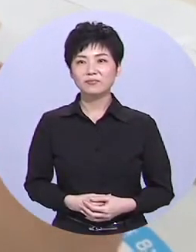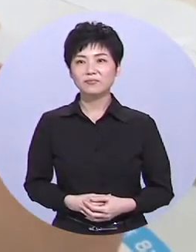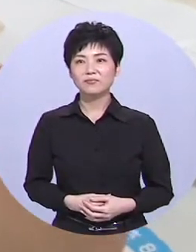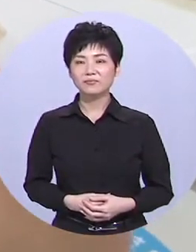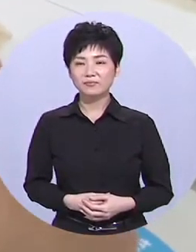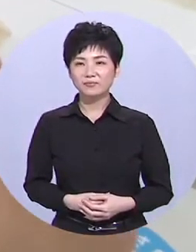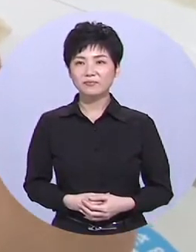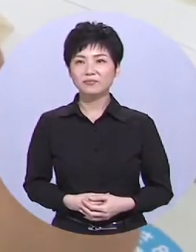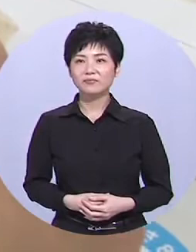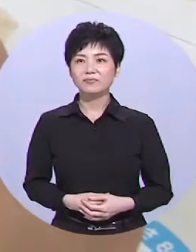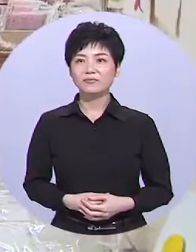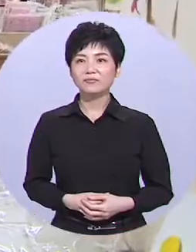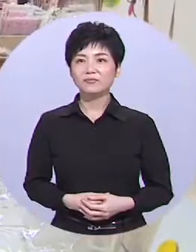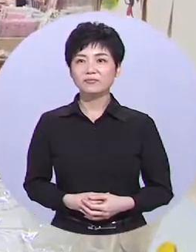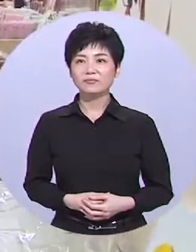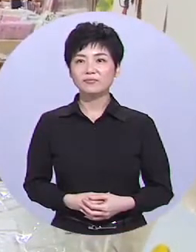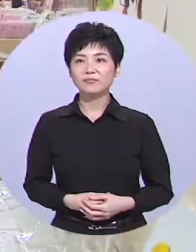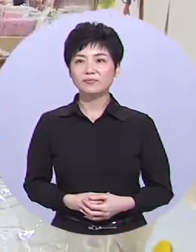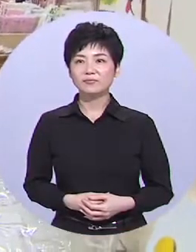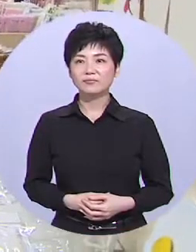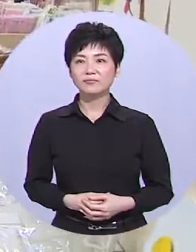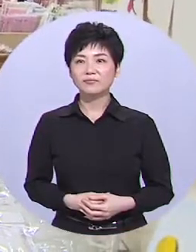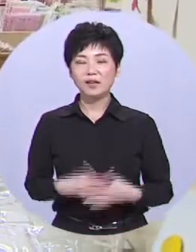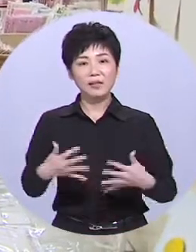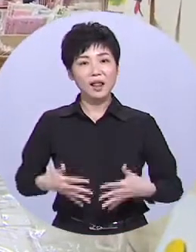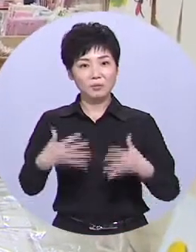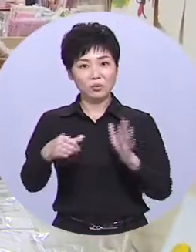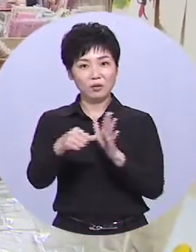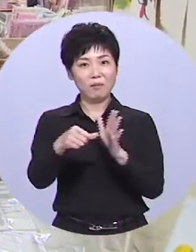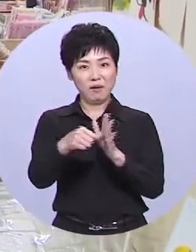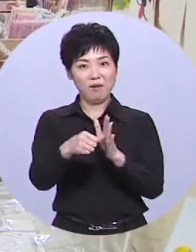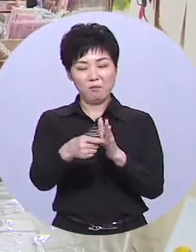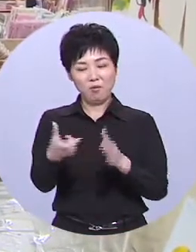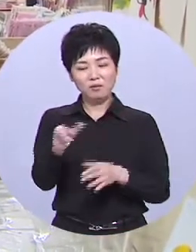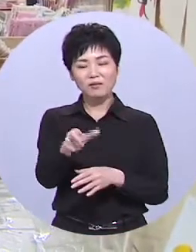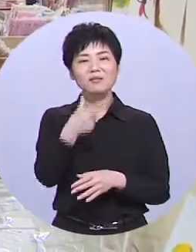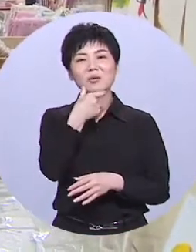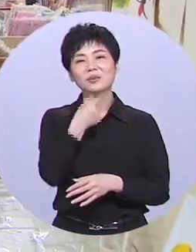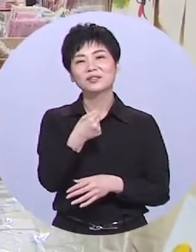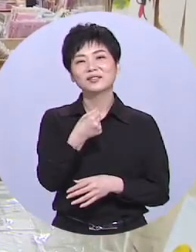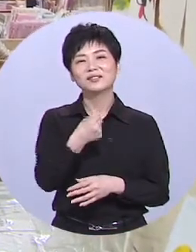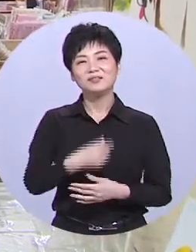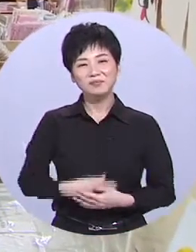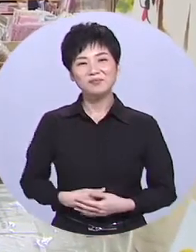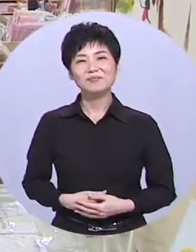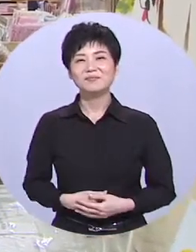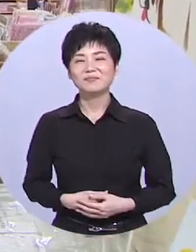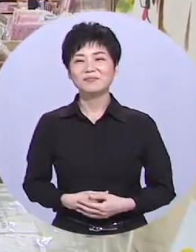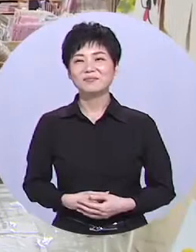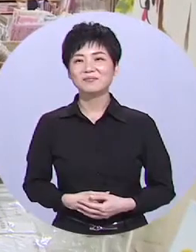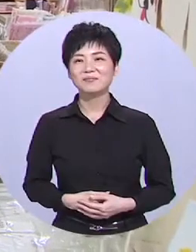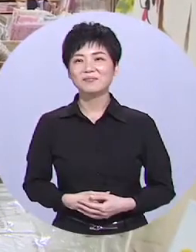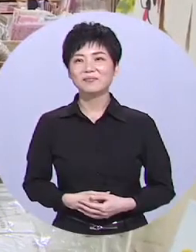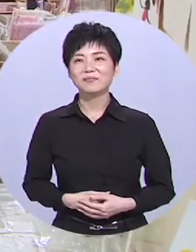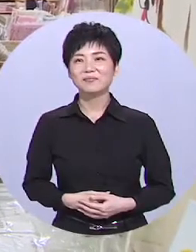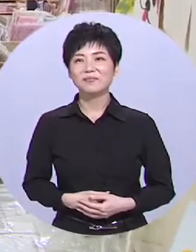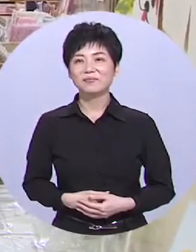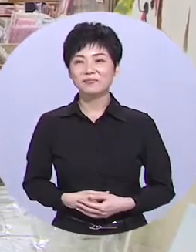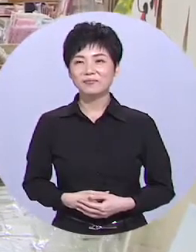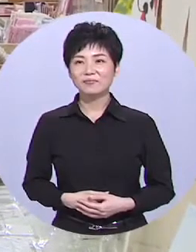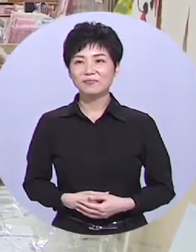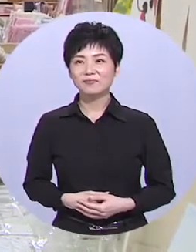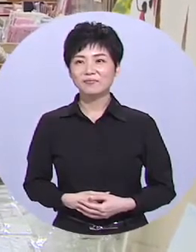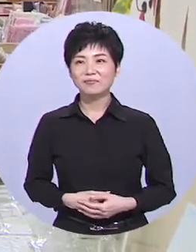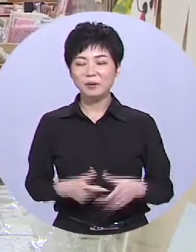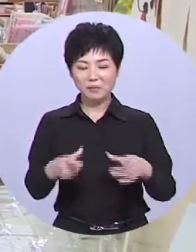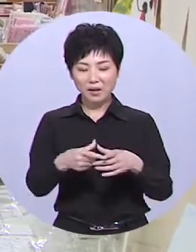じゃあぜひ、 はい、 この、 はい、 今時埼玉っていうこの番組の そうですね、 これをデータでこう入